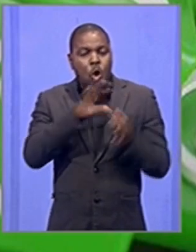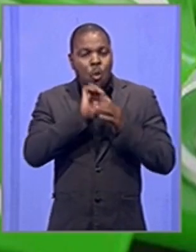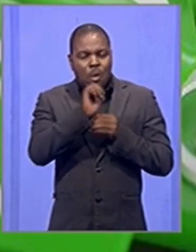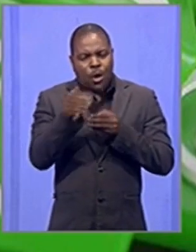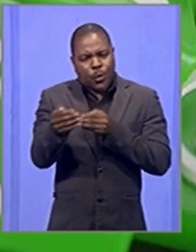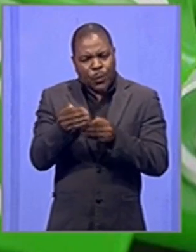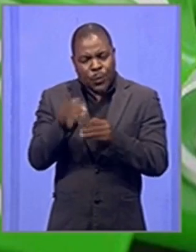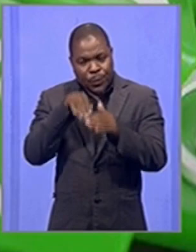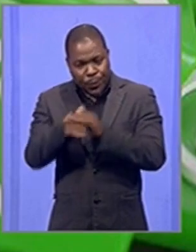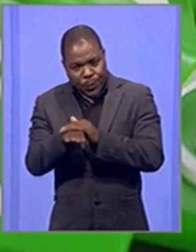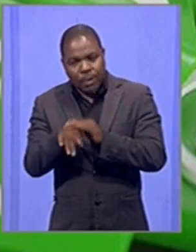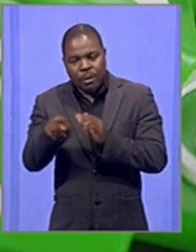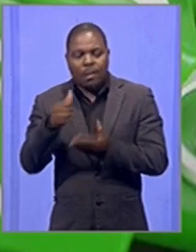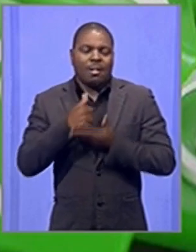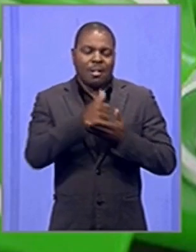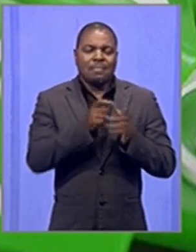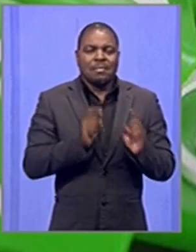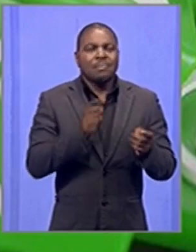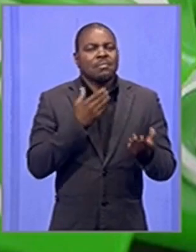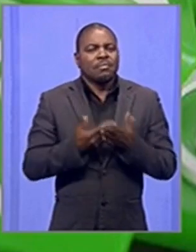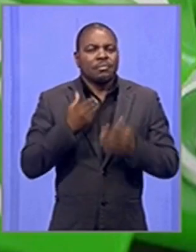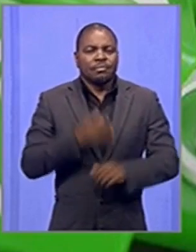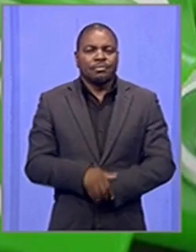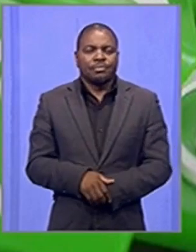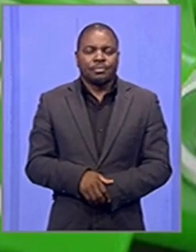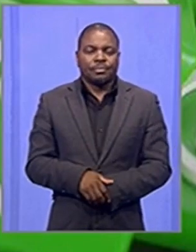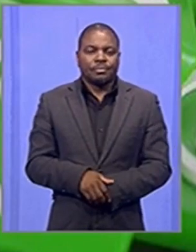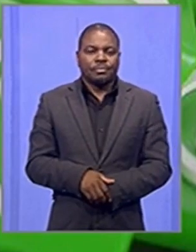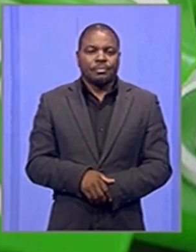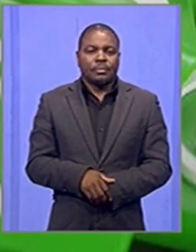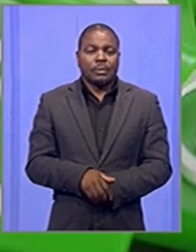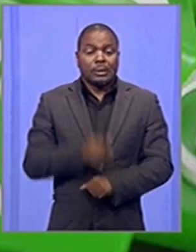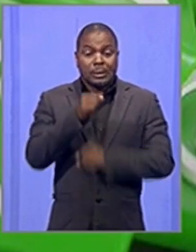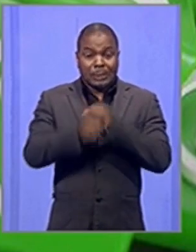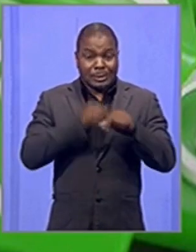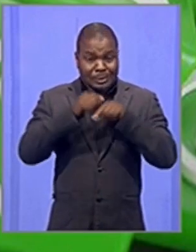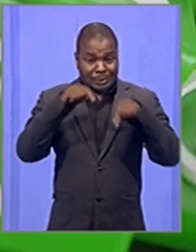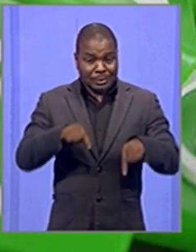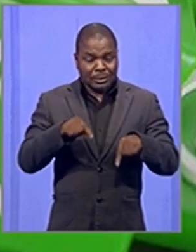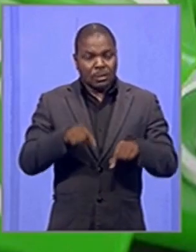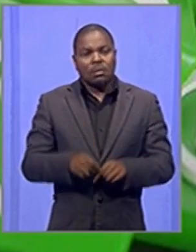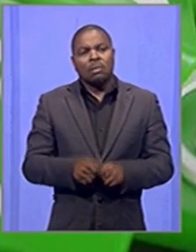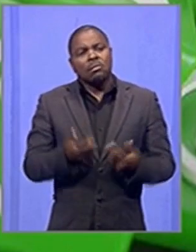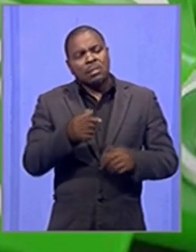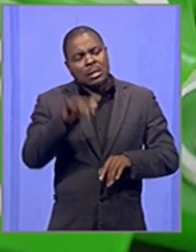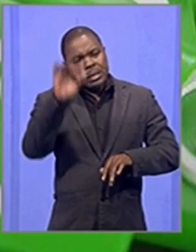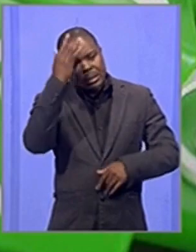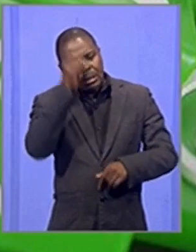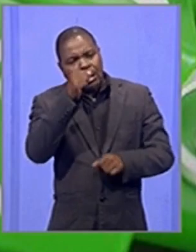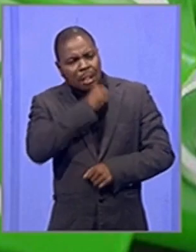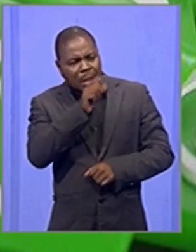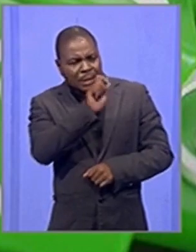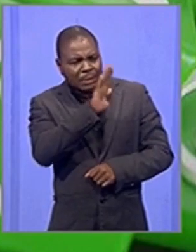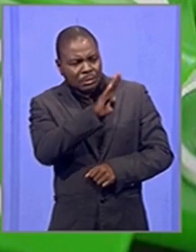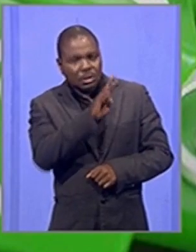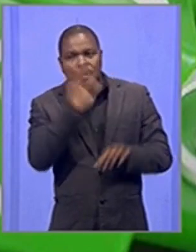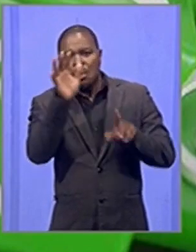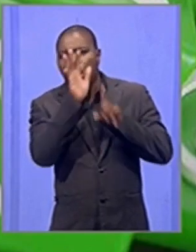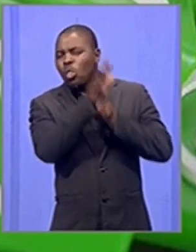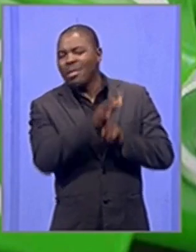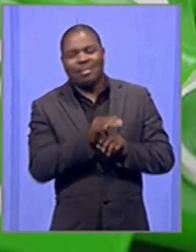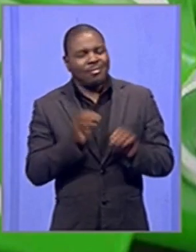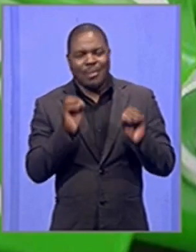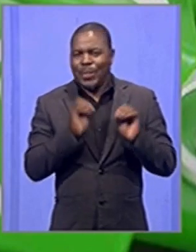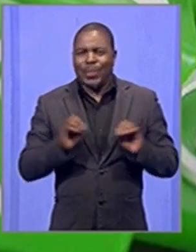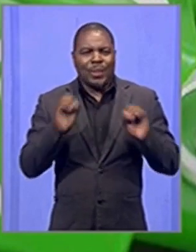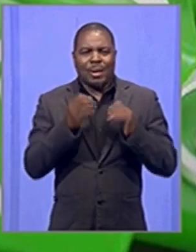wena o kgone ho fumana thuso ka pele ka potlako. Lemong tsena ha o sana motho ya kgeswang ka lefu lena la TB hobane re le